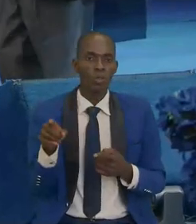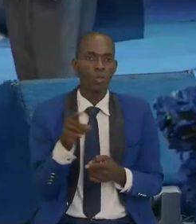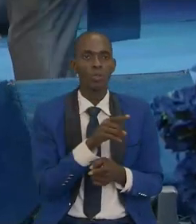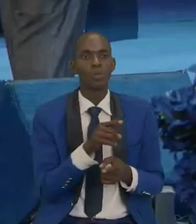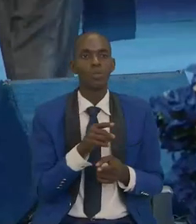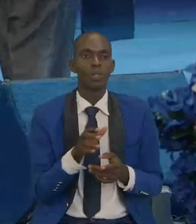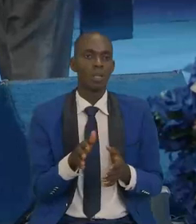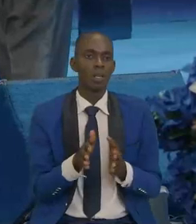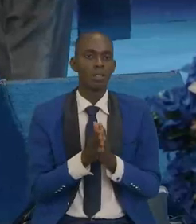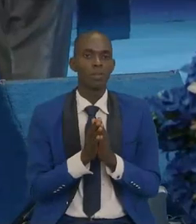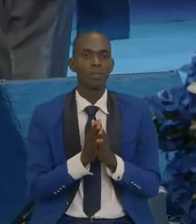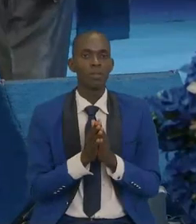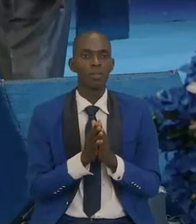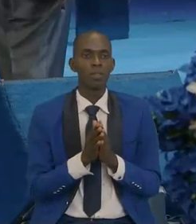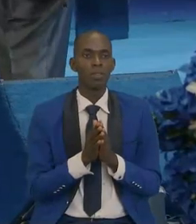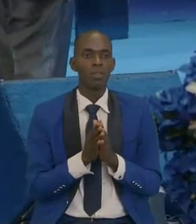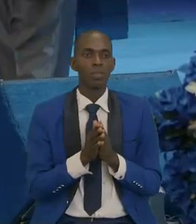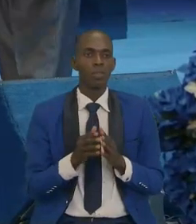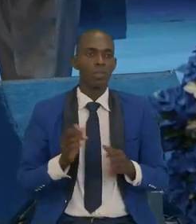Lorsque